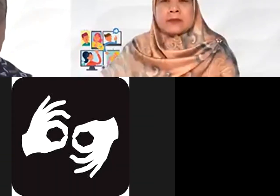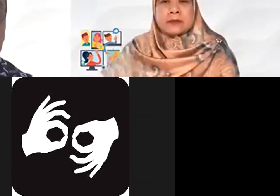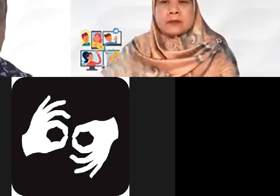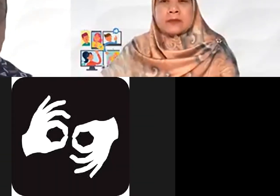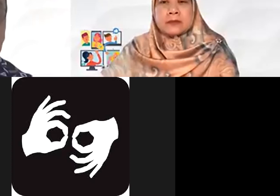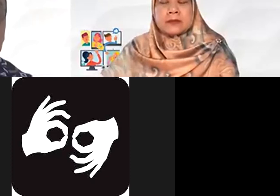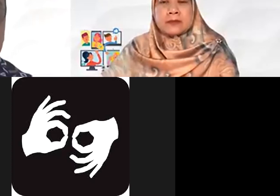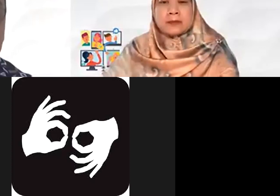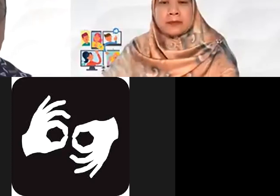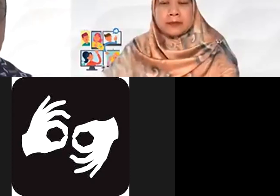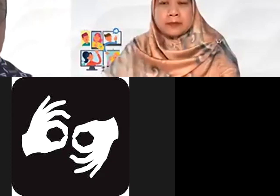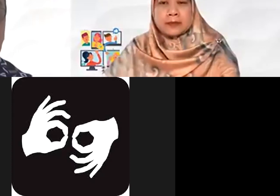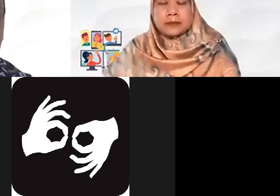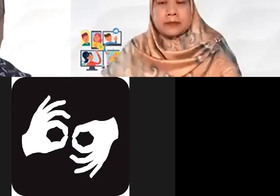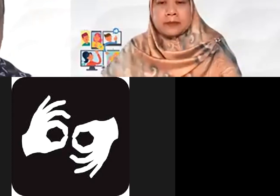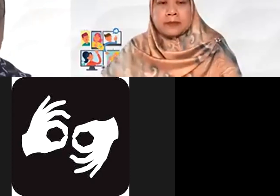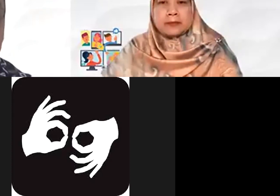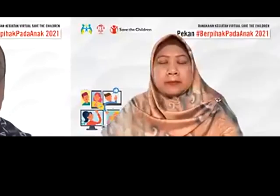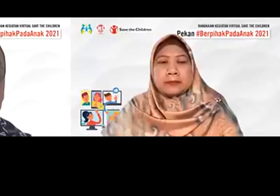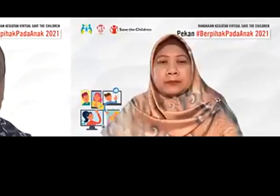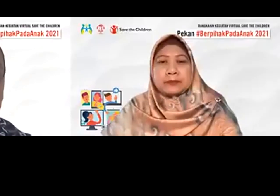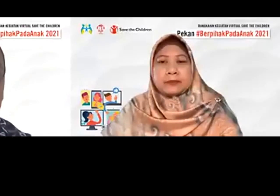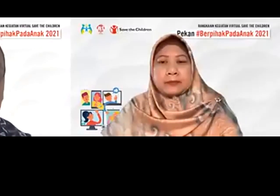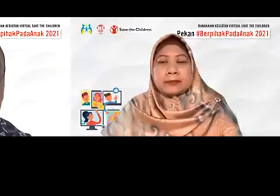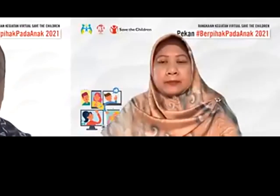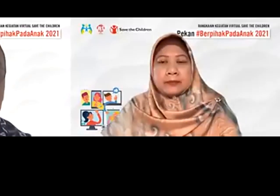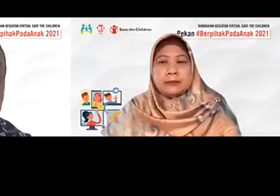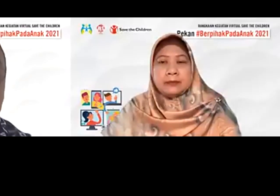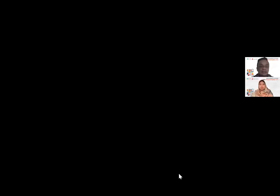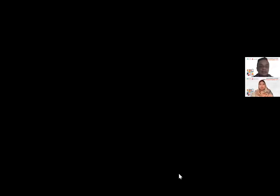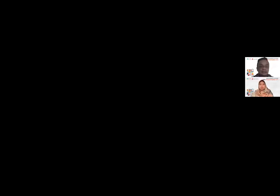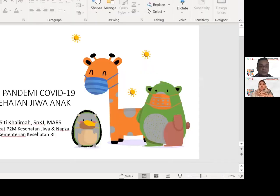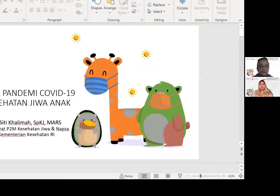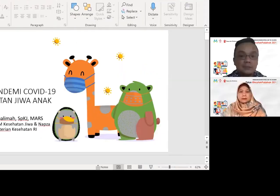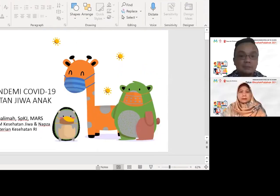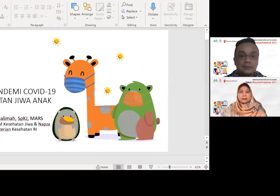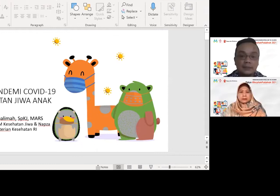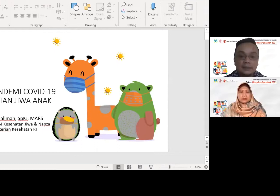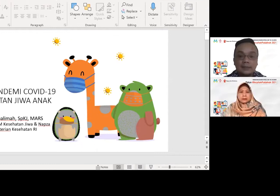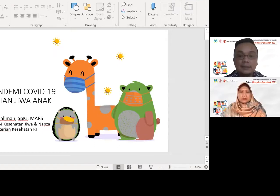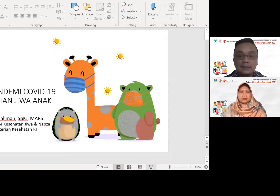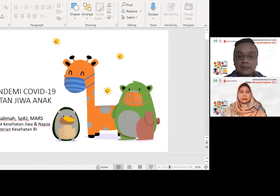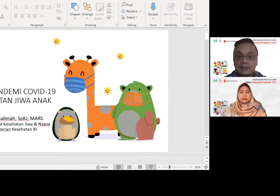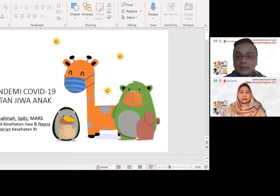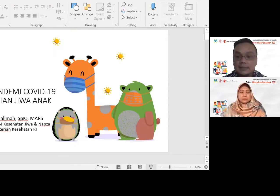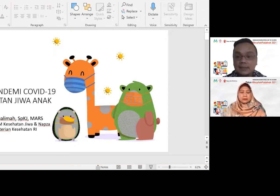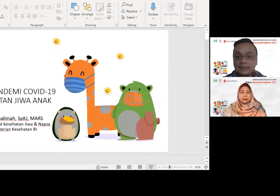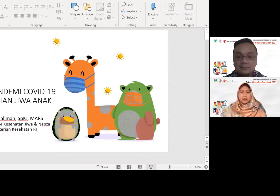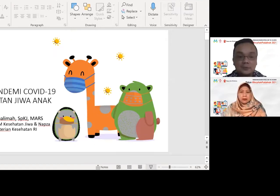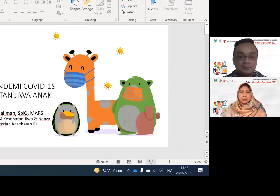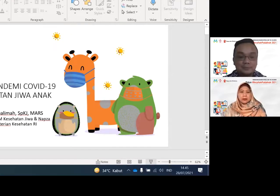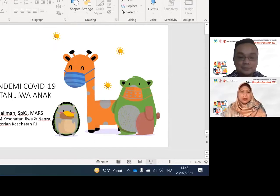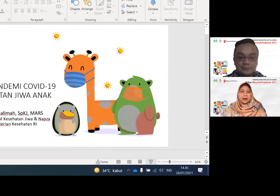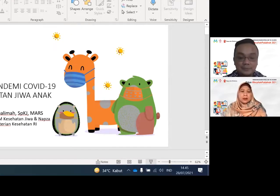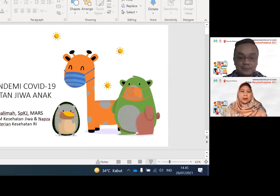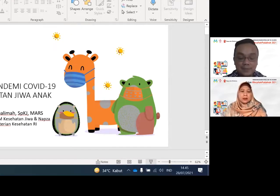mungkin terkait kesehatan terhadap kesehatan mental terkait pandemi ini, terutama bagi anak dan juga mungkin bagi silakan